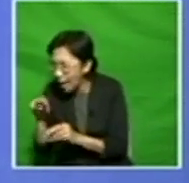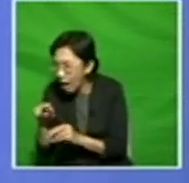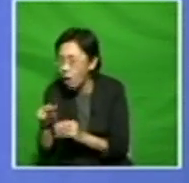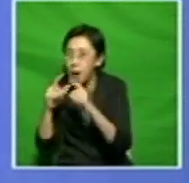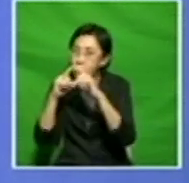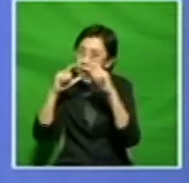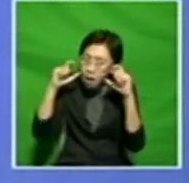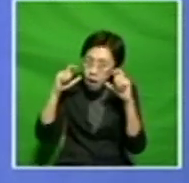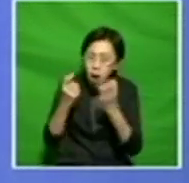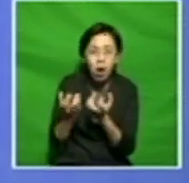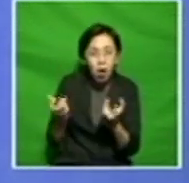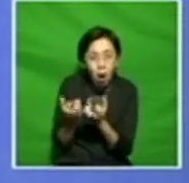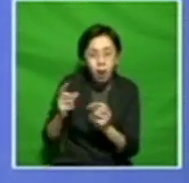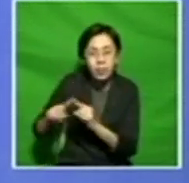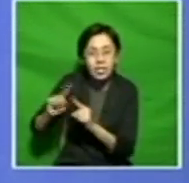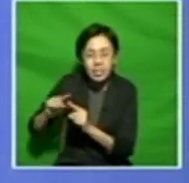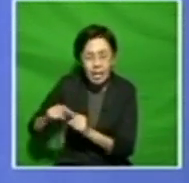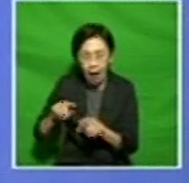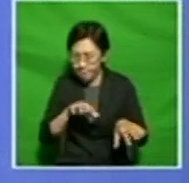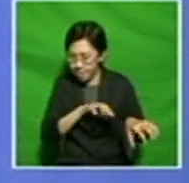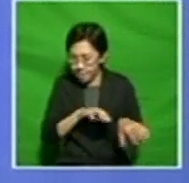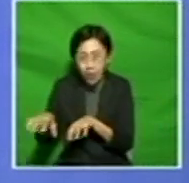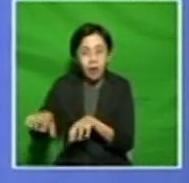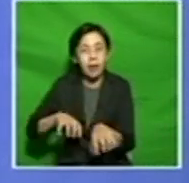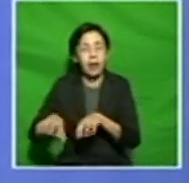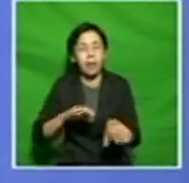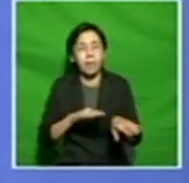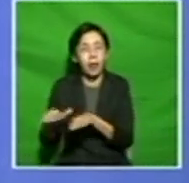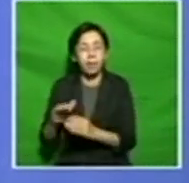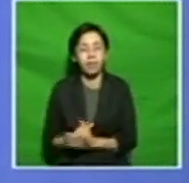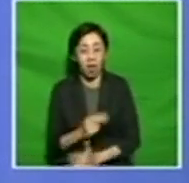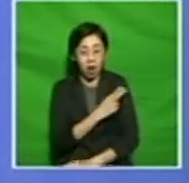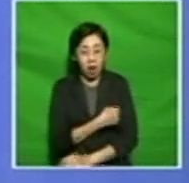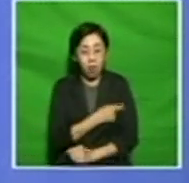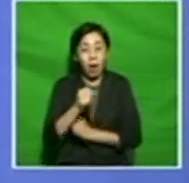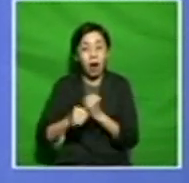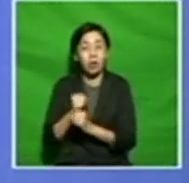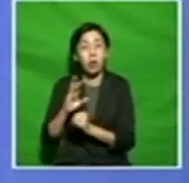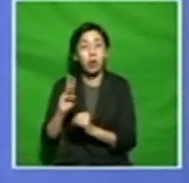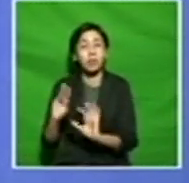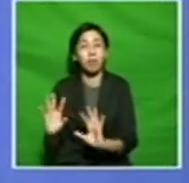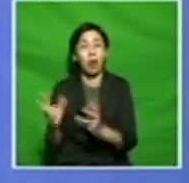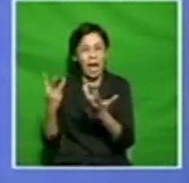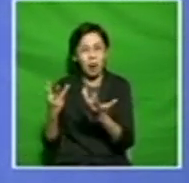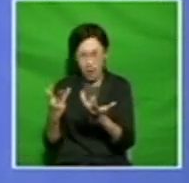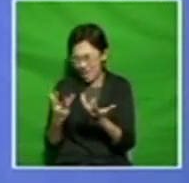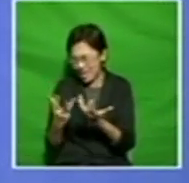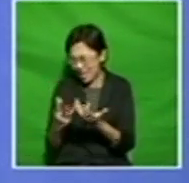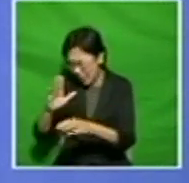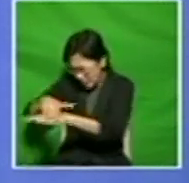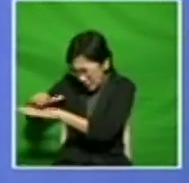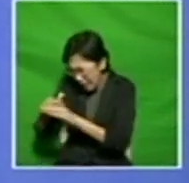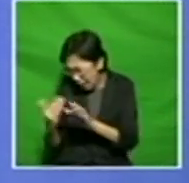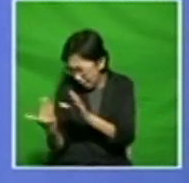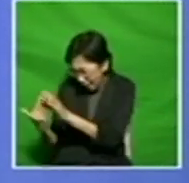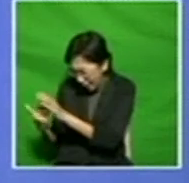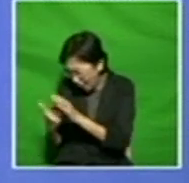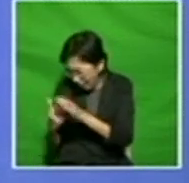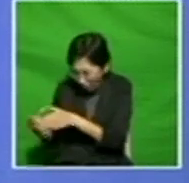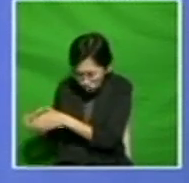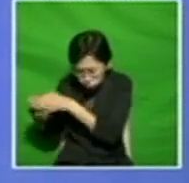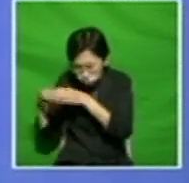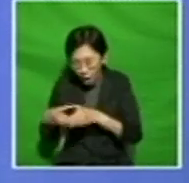ภัณฑ์เตรียมที่จะหาหมอที่เกษียณไปแล้วมาขึ้นทะเบียนเผื่อจะระดมสรรพก